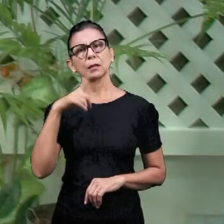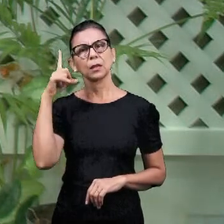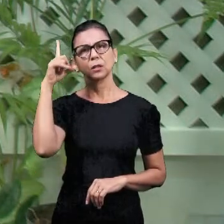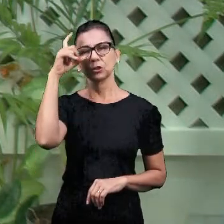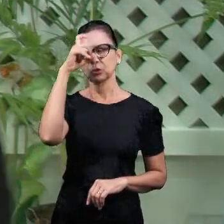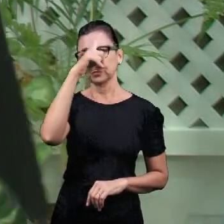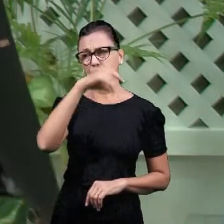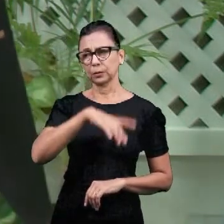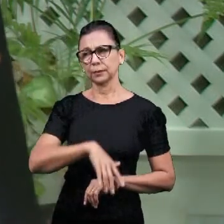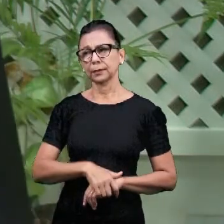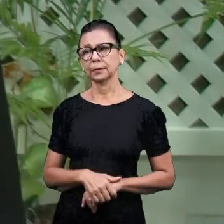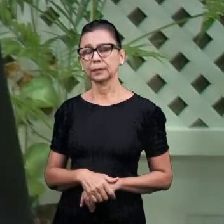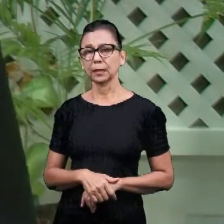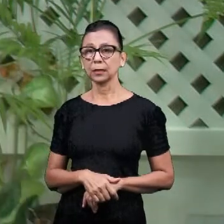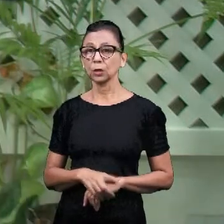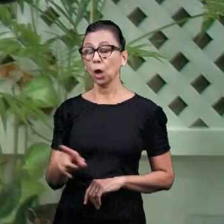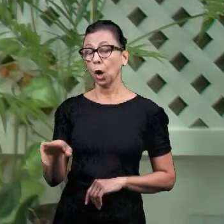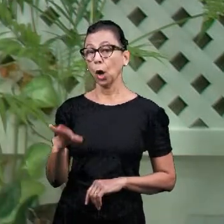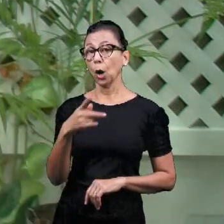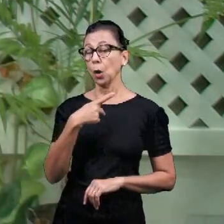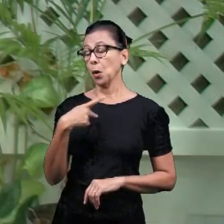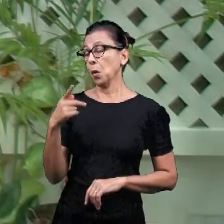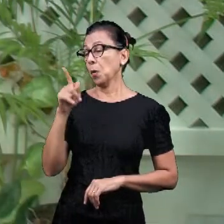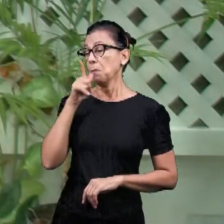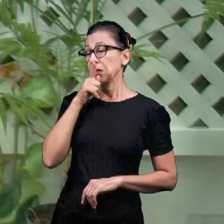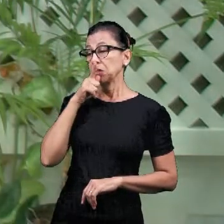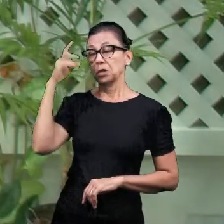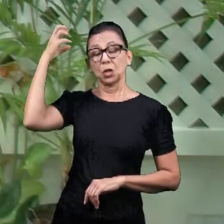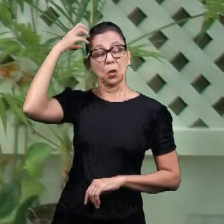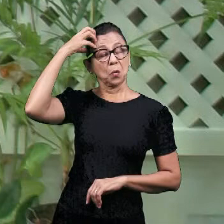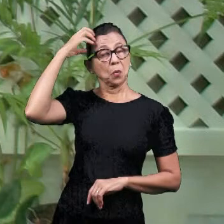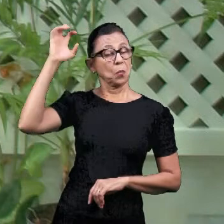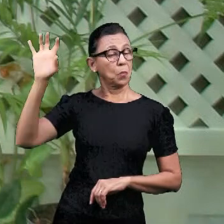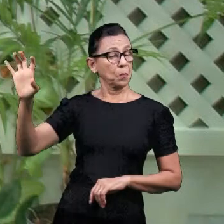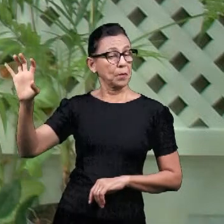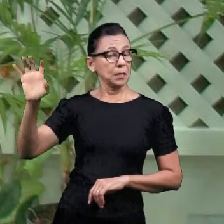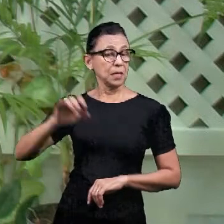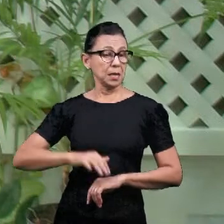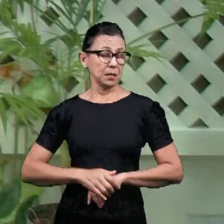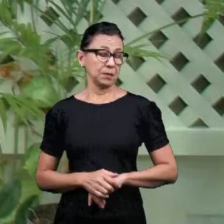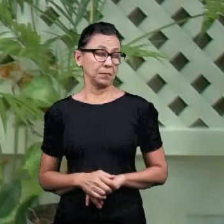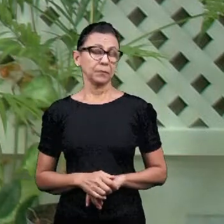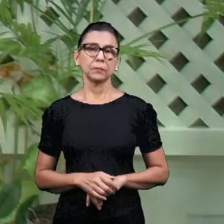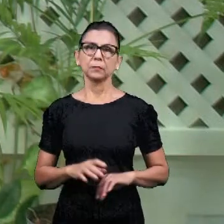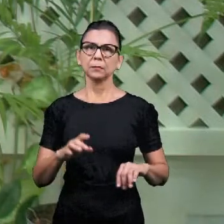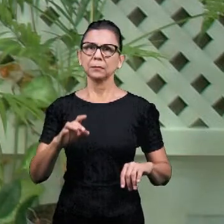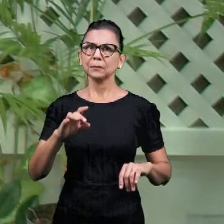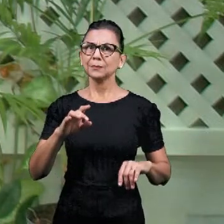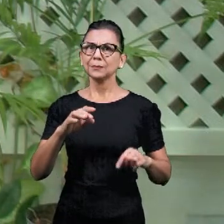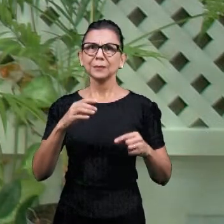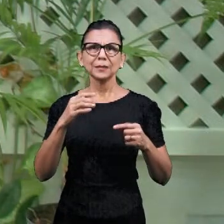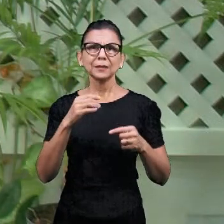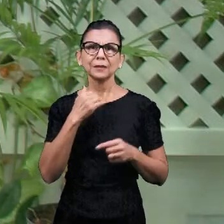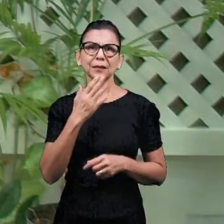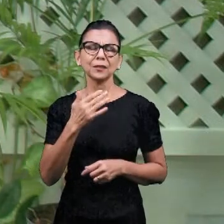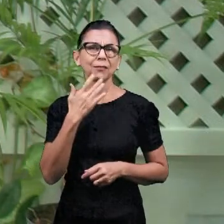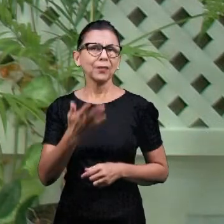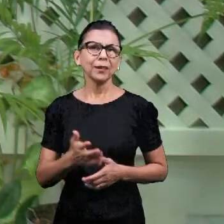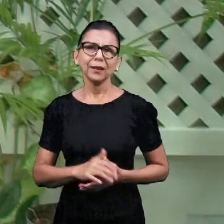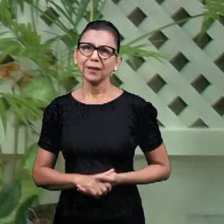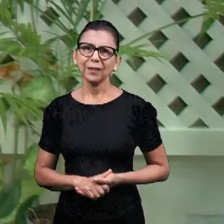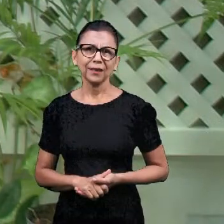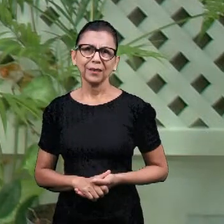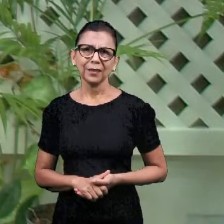difficultés, pasteur Gilles, ceci, parce qu'il n'a pas répondu. Non, le pasteur Jusson n'a rien à voir avec ça. Il peut même